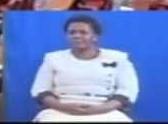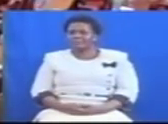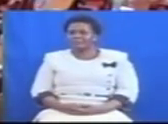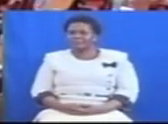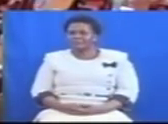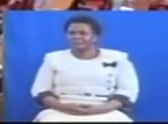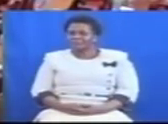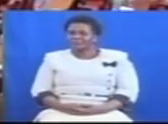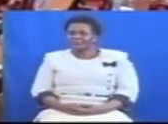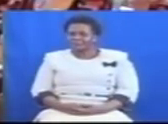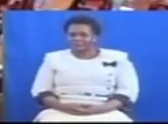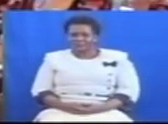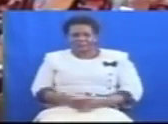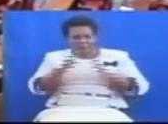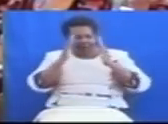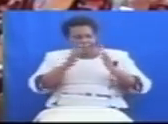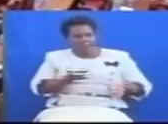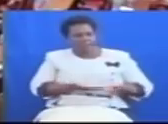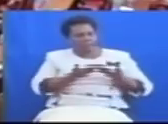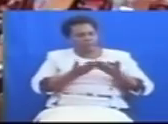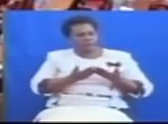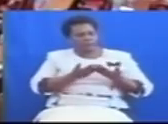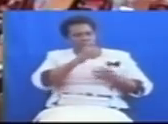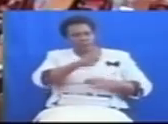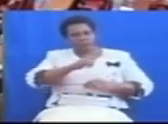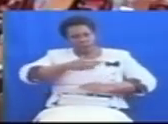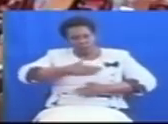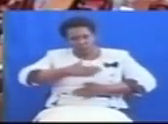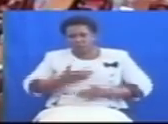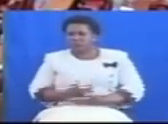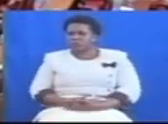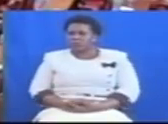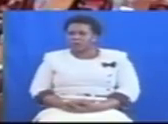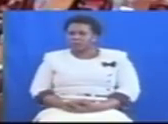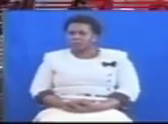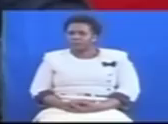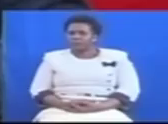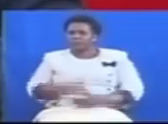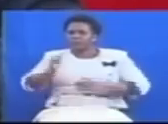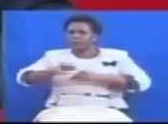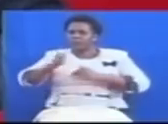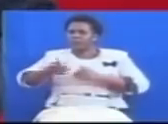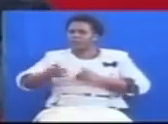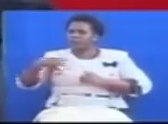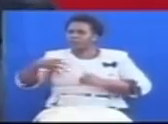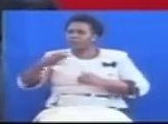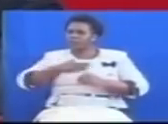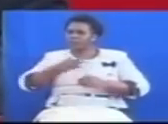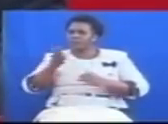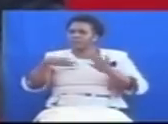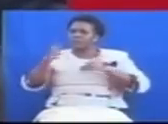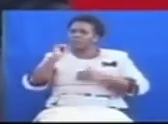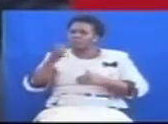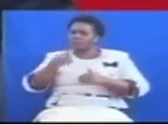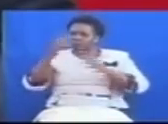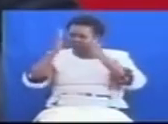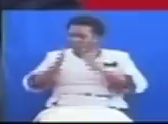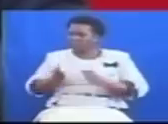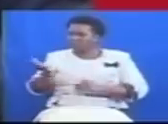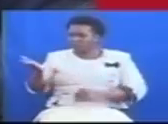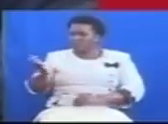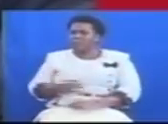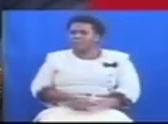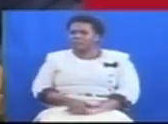Mheshimiwa Naibu Spika, nakushukuru. Naomba kwa niaba ya ofisi ya TAMISEMI naomba nijibu swali la nyongeza la Mheshimiwa mbunge wa Mufindi kama